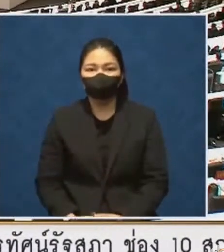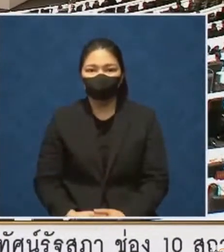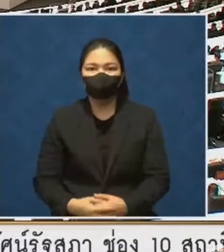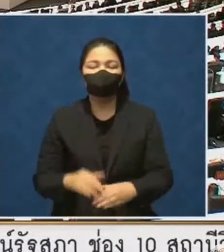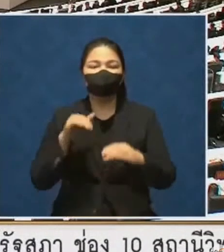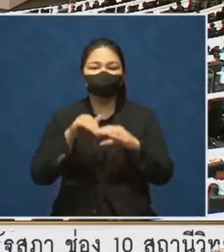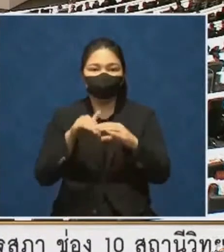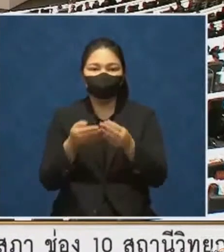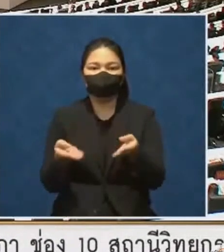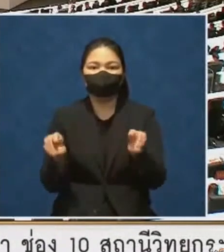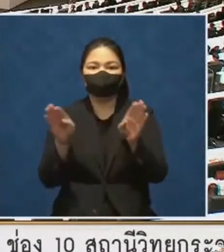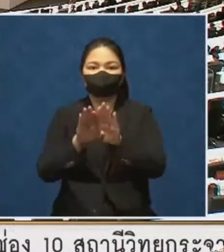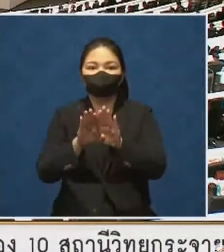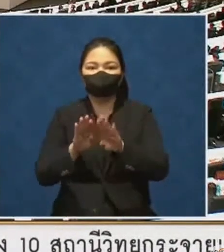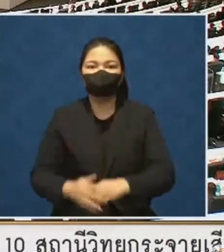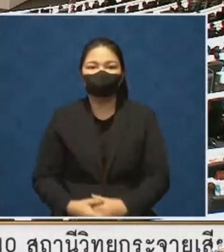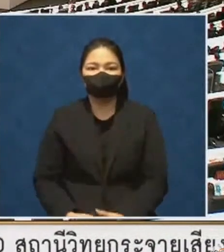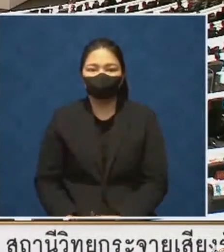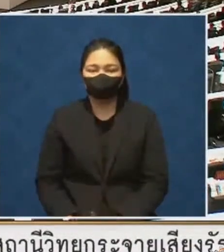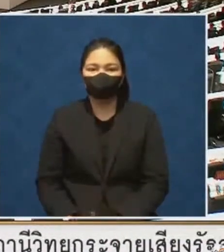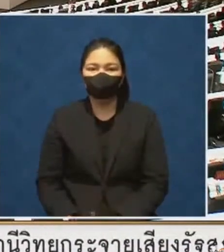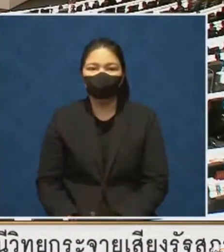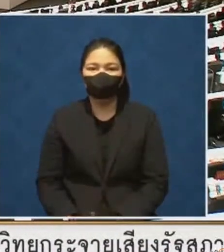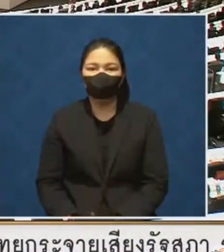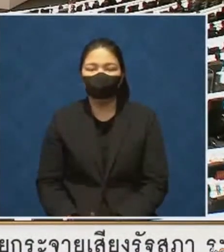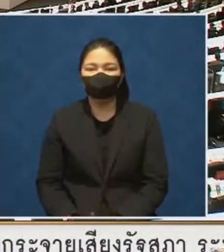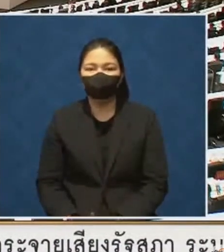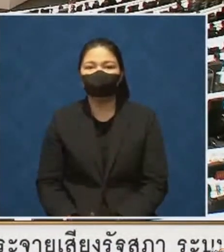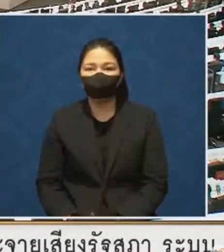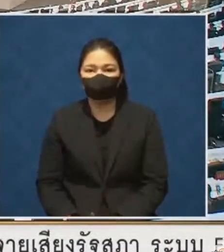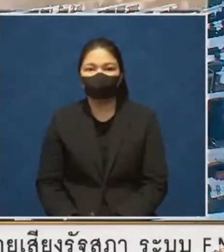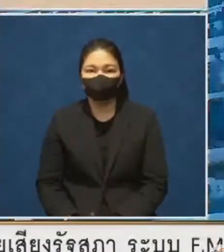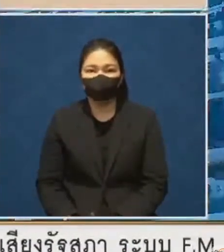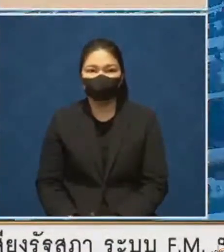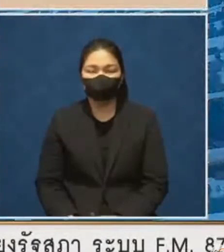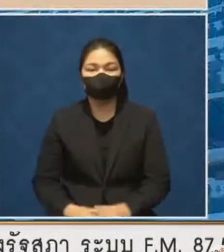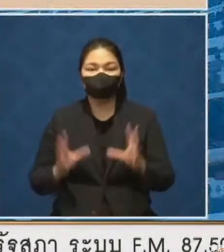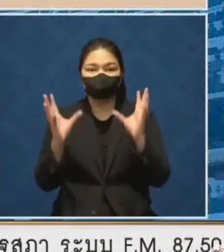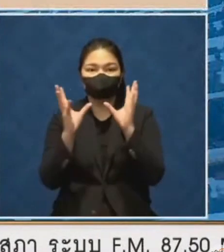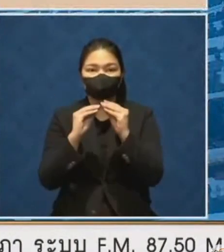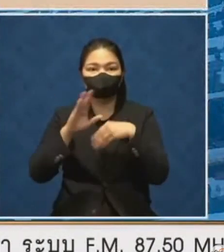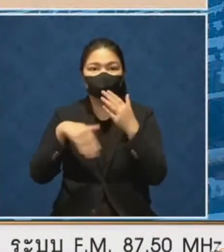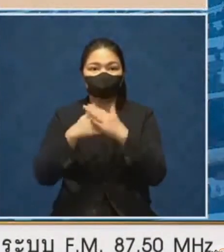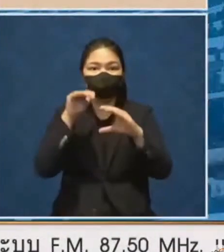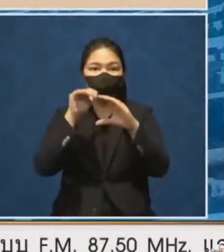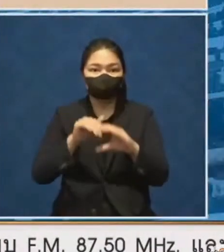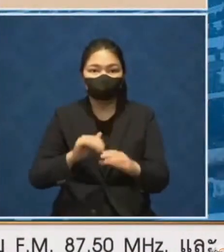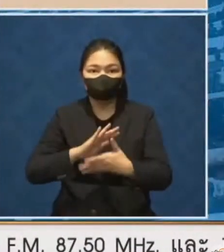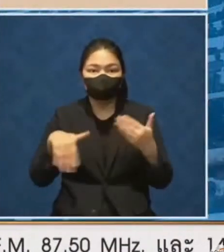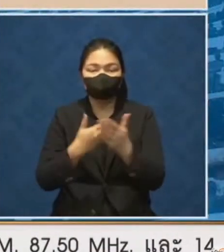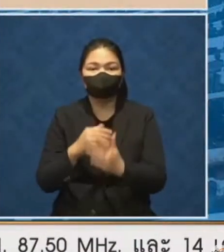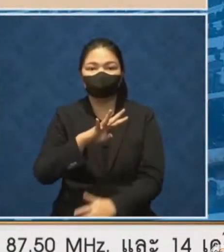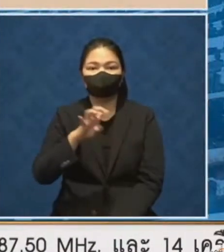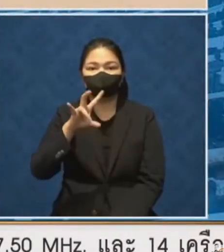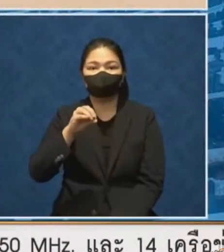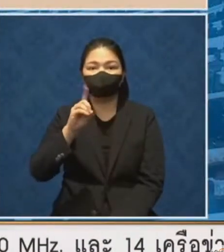จไทยเขาจะมาให้หรือเปล่าซึ่งถ้าภูมิใจไทยไม่มานะเอาแค่ขาดไปสัก20เนี่ยก็เปิดไม่ได้แล้ว ก็เ